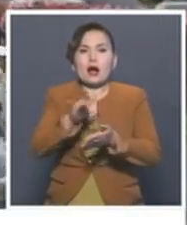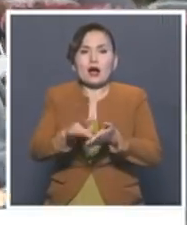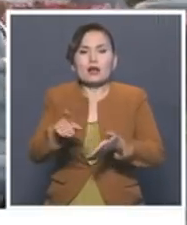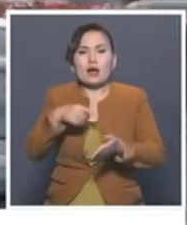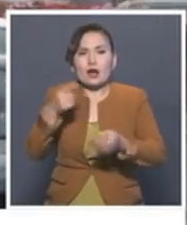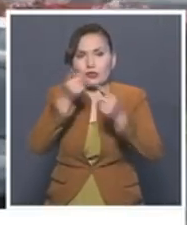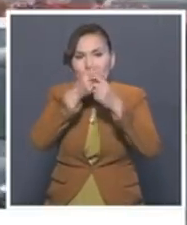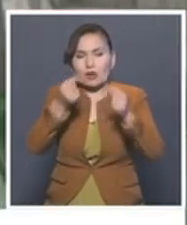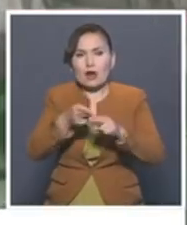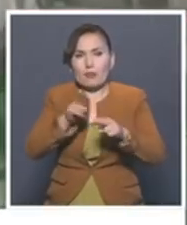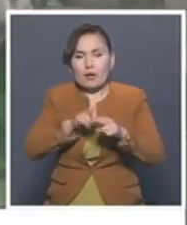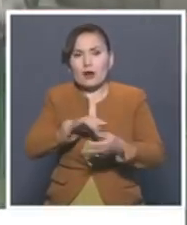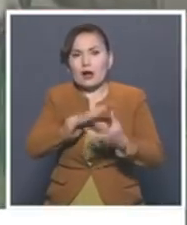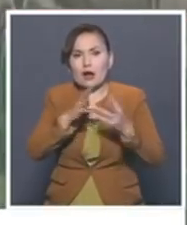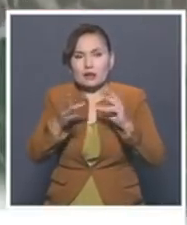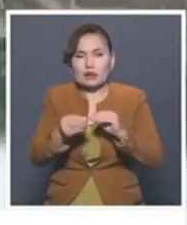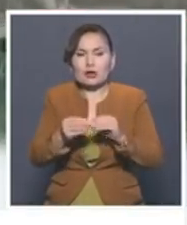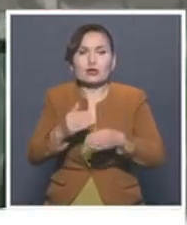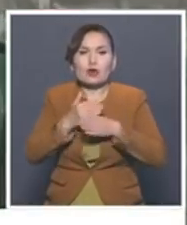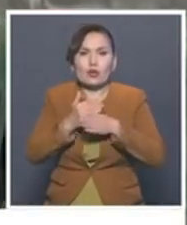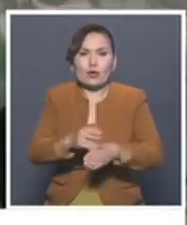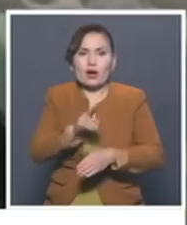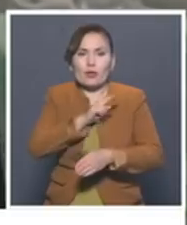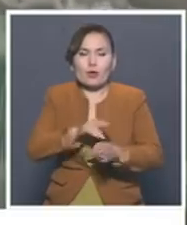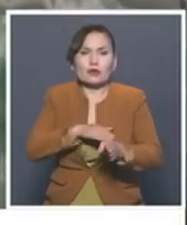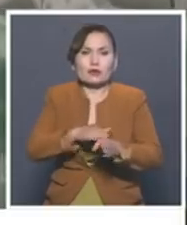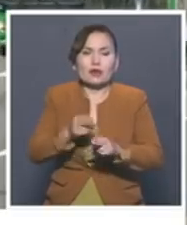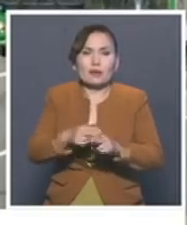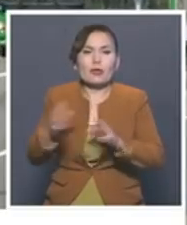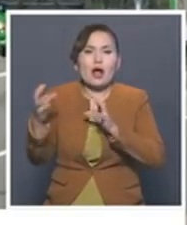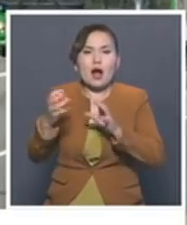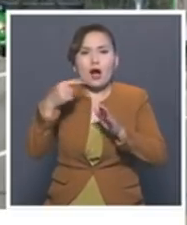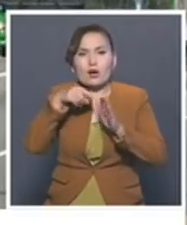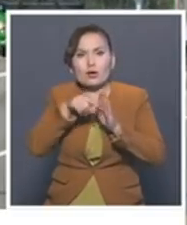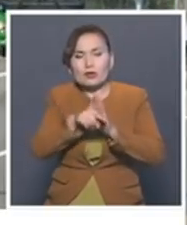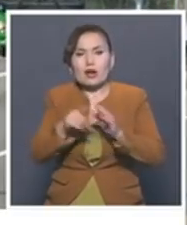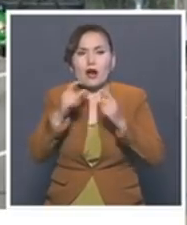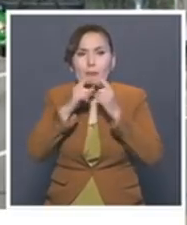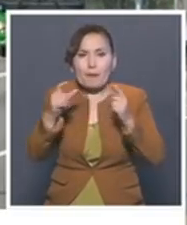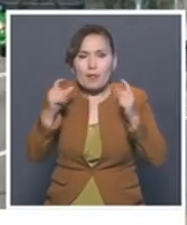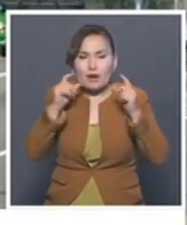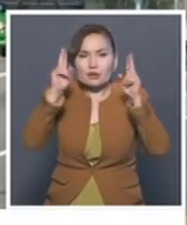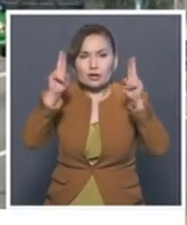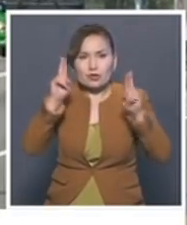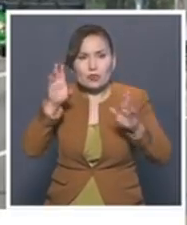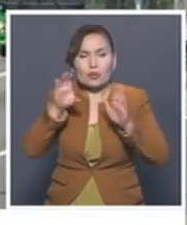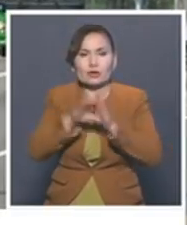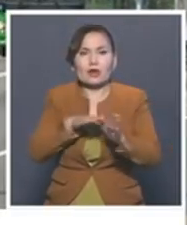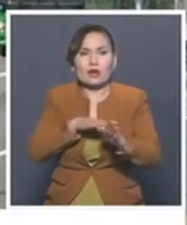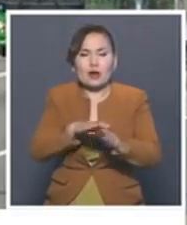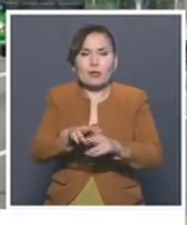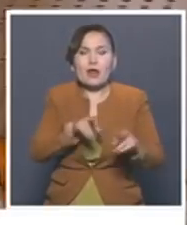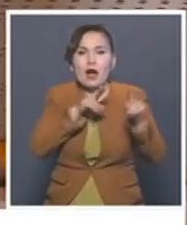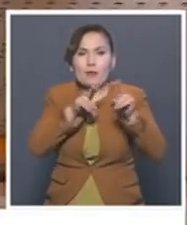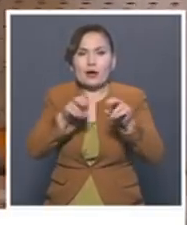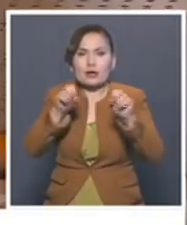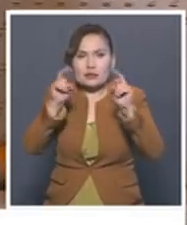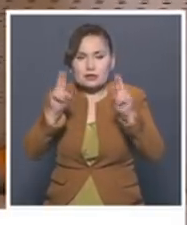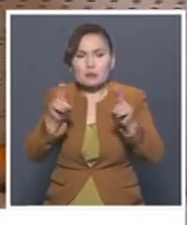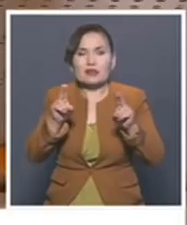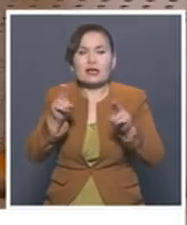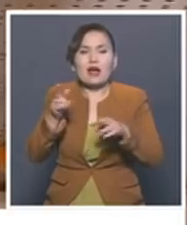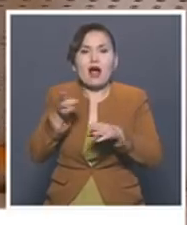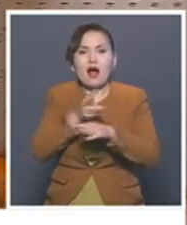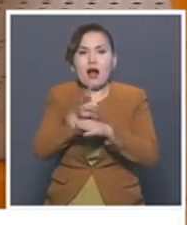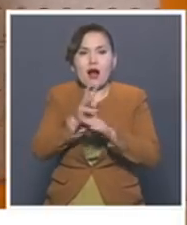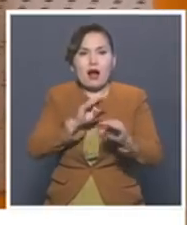күресуге ықпал ететін цифрлық жүйелер іске қосылғанын айтты. Мәселен, қоғамдық көліктерде маска режимі мен әлеуметтік арақашықтық сақтауды бақылайтын ақылды камералар іске